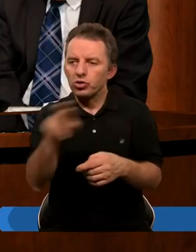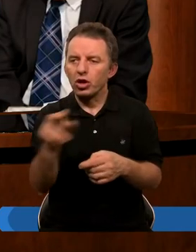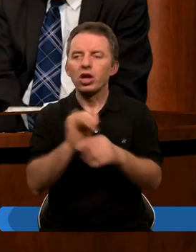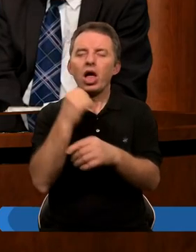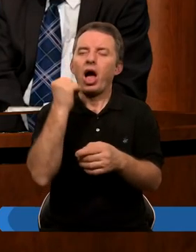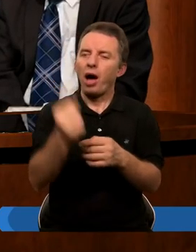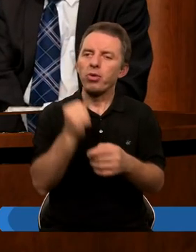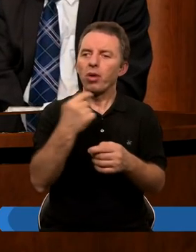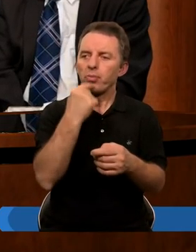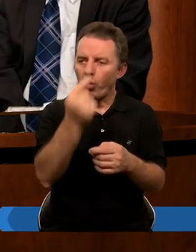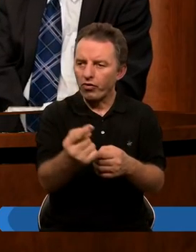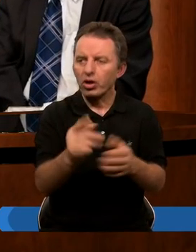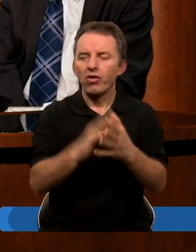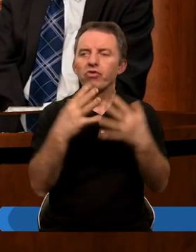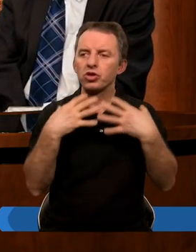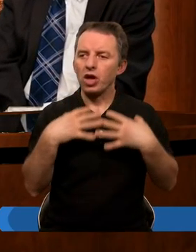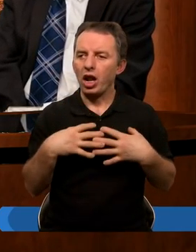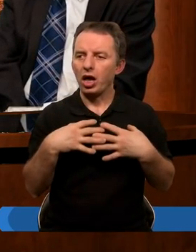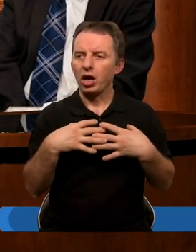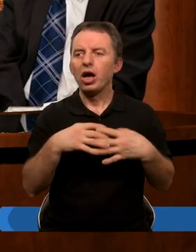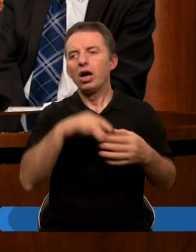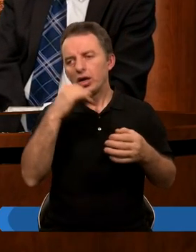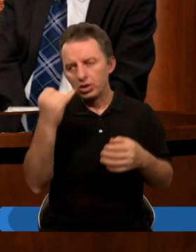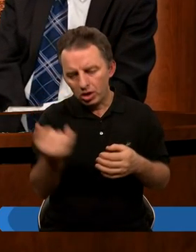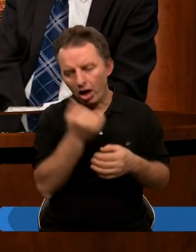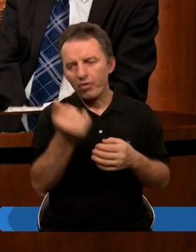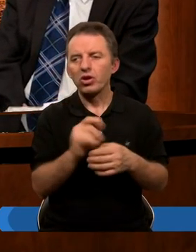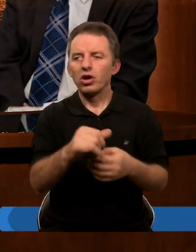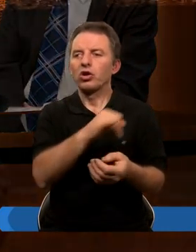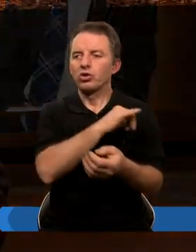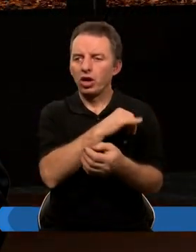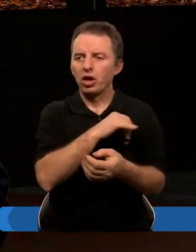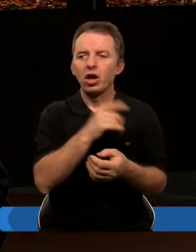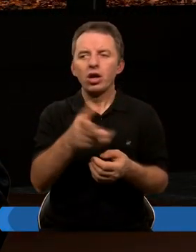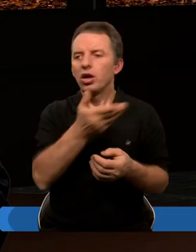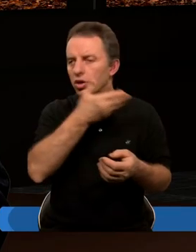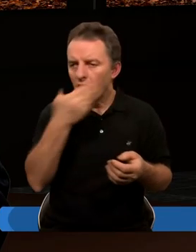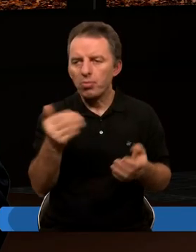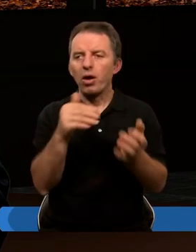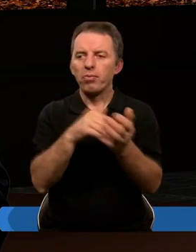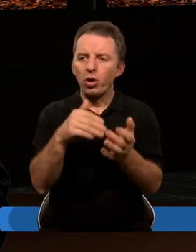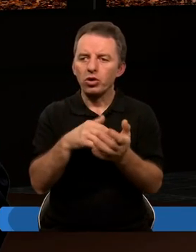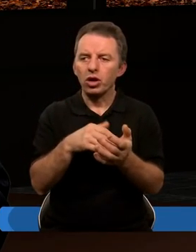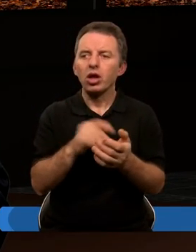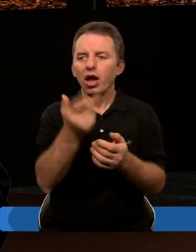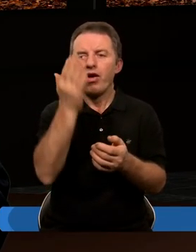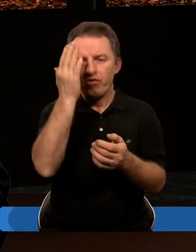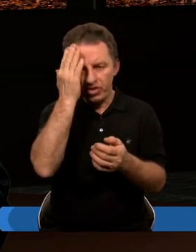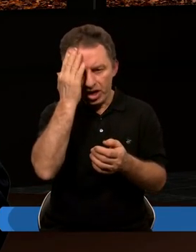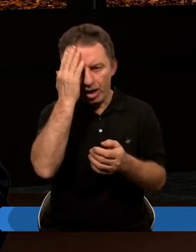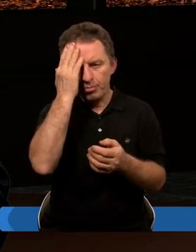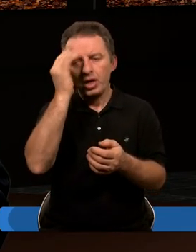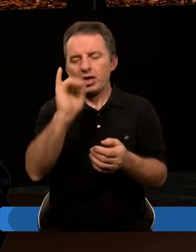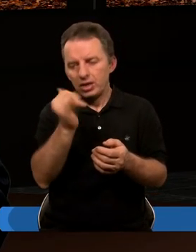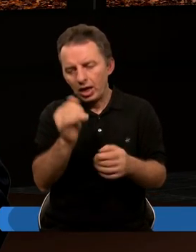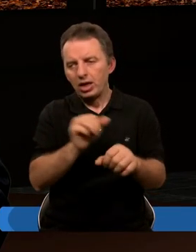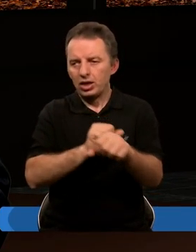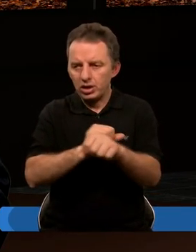jak to apostoł Paweł powiedział, cielesny, że jest zaprzedany grzechowi. Ale wydaje mi się, że chyba nie ma potrzeby, żeby to mnożyć, bo my wiemy, jacy jesteśmy.